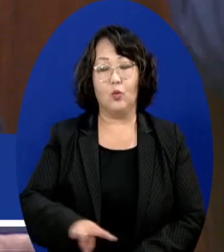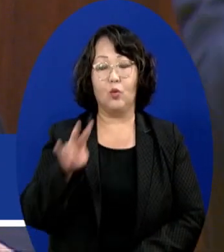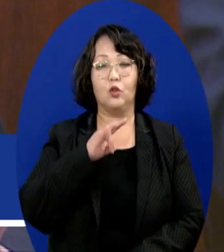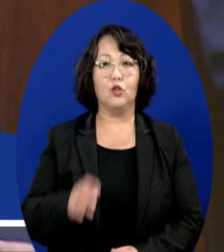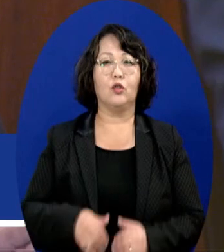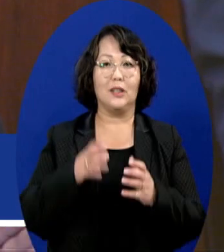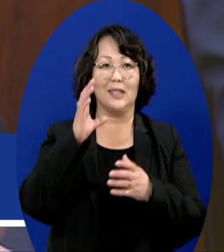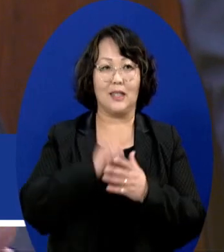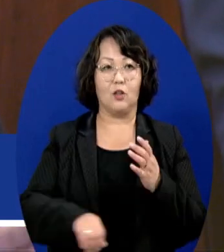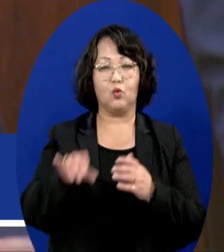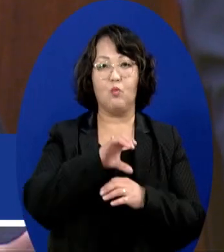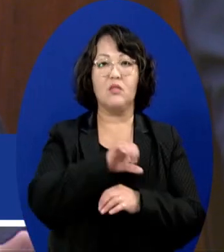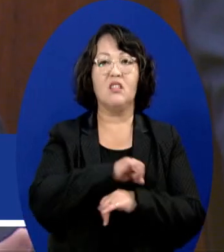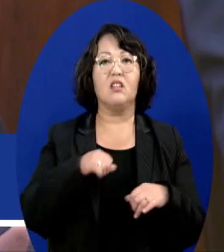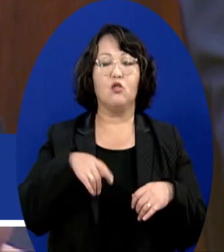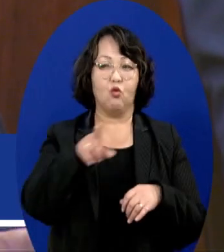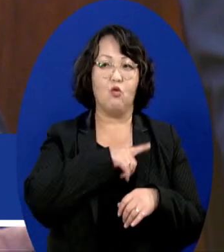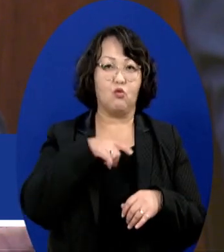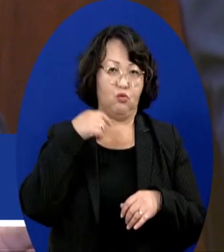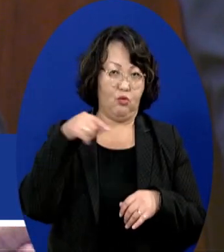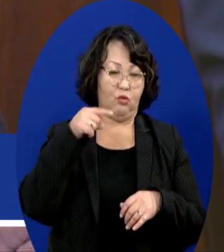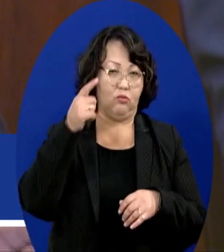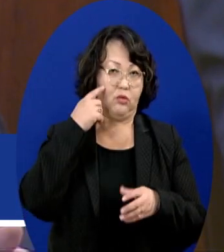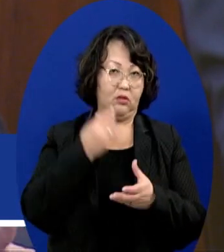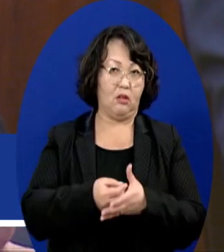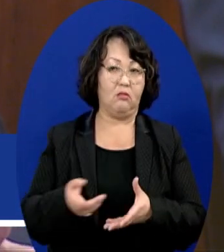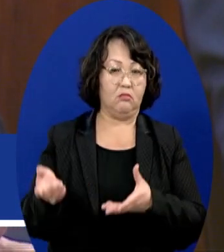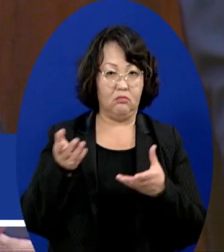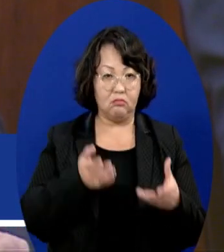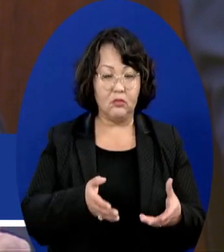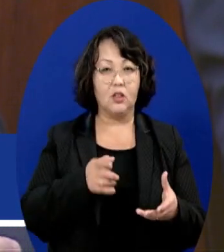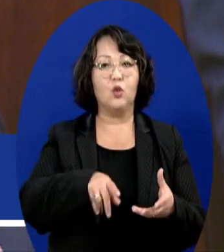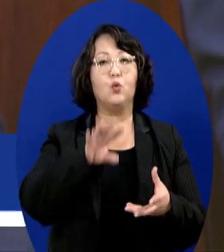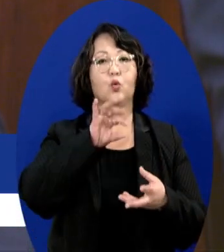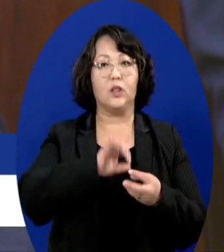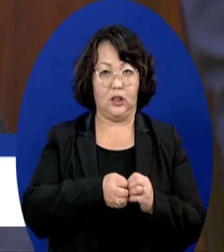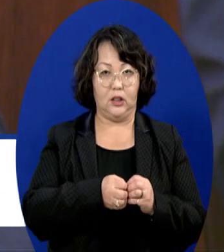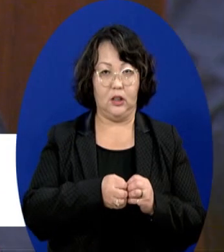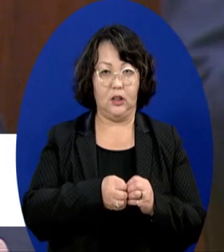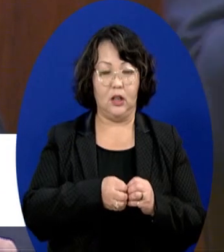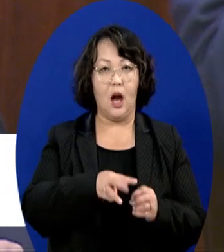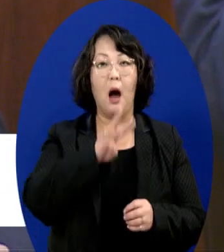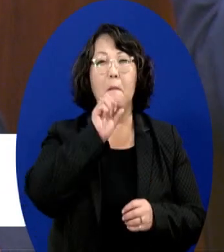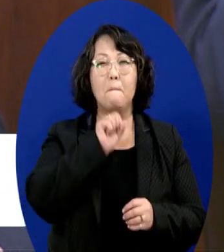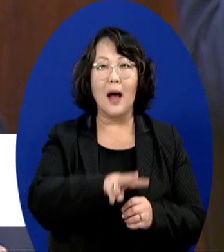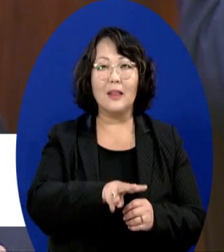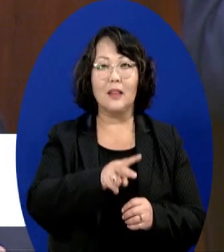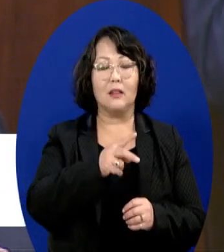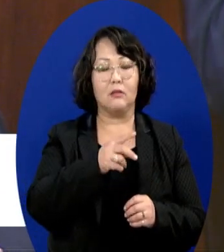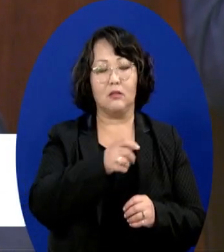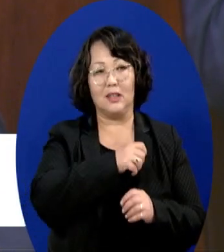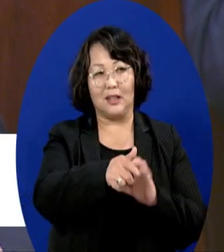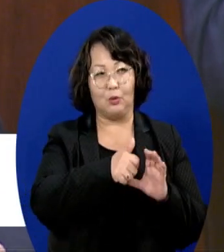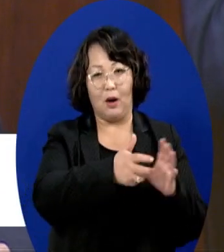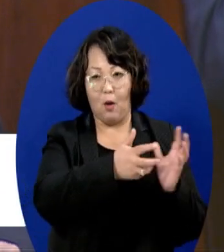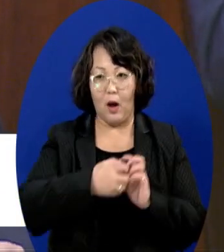тухайн сумын ард иргэд нь өөрсдөө саналаараа одоо саналаараа юг одоо ямар төсөл хэрэгжүүлэх вэ гэдэг шийддэг